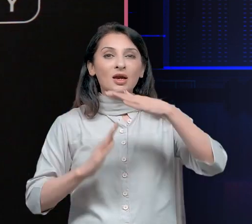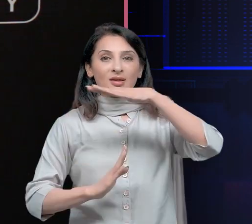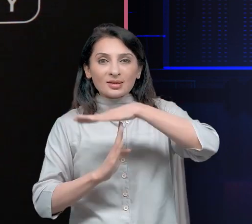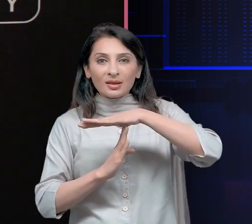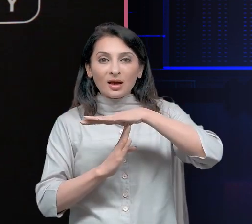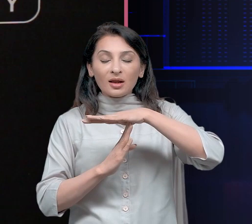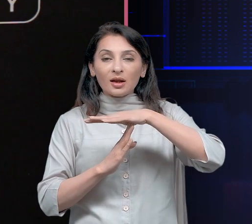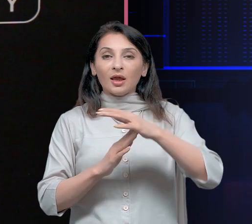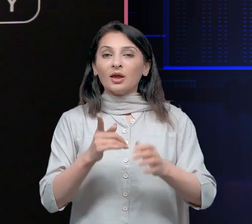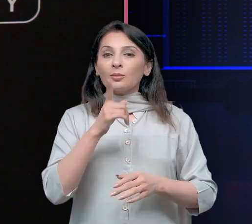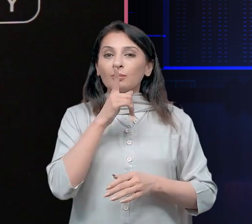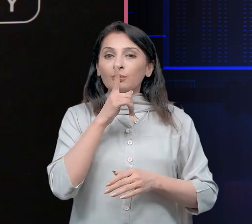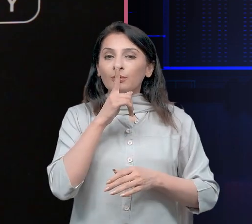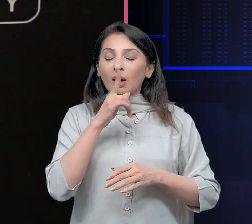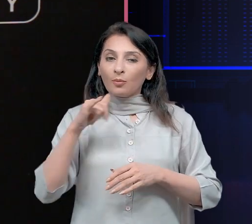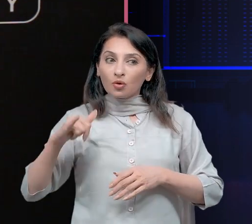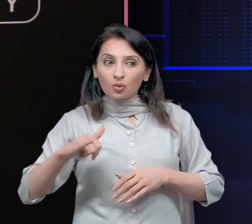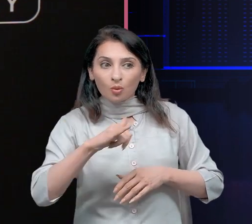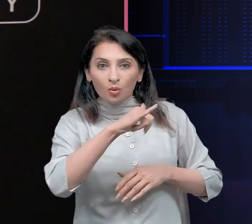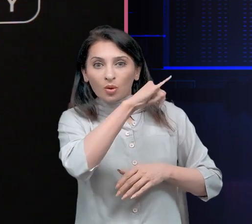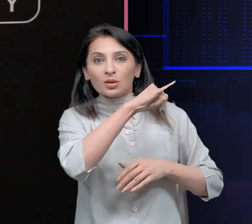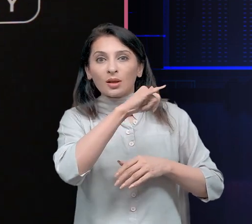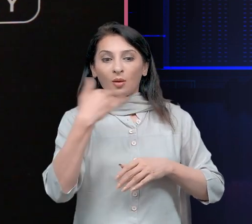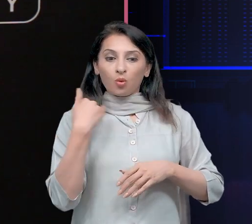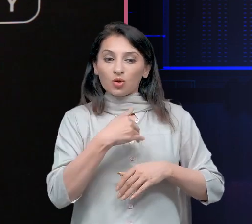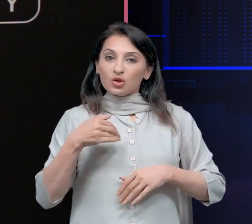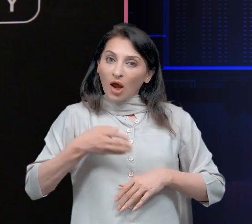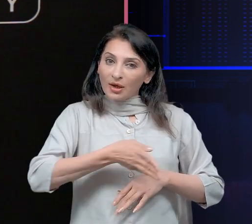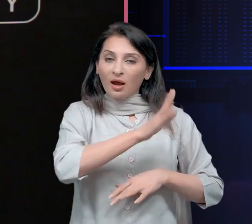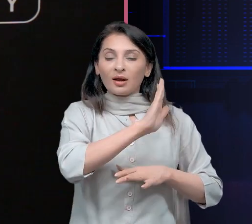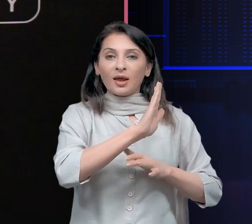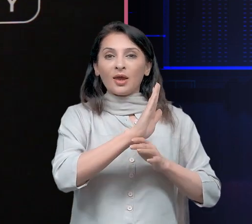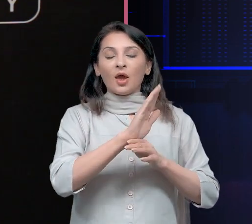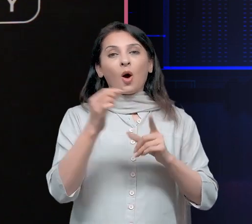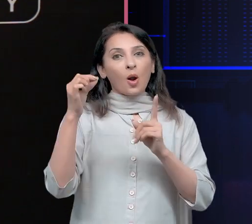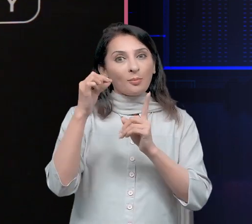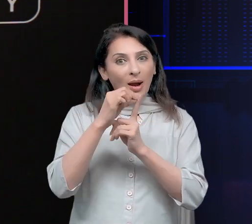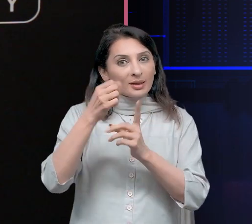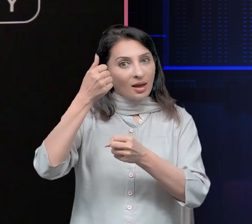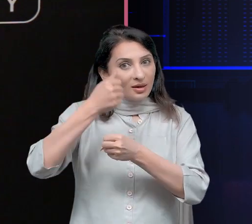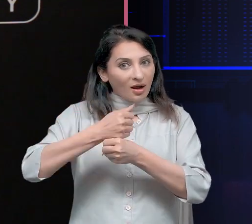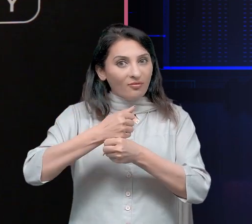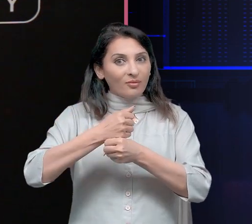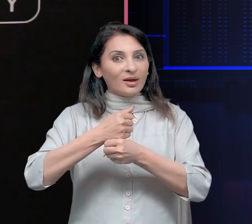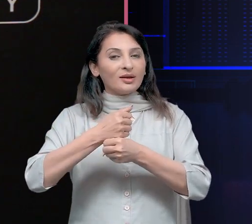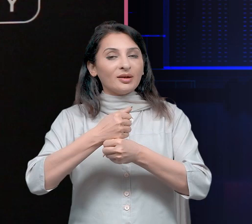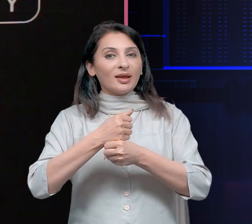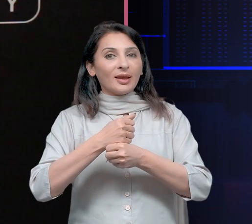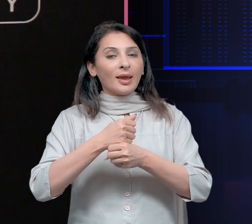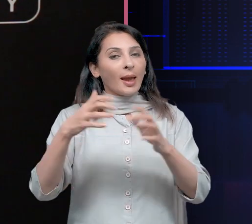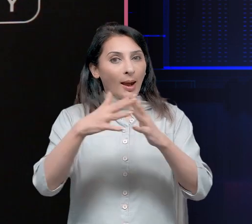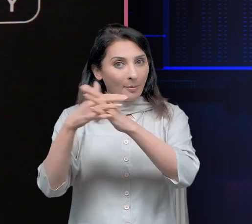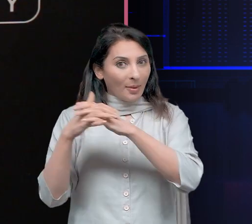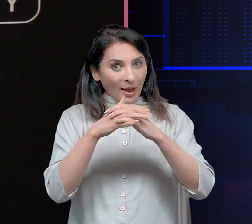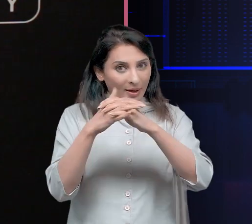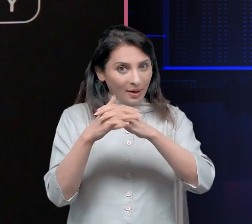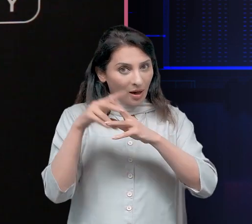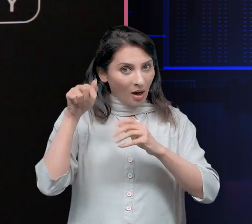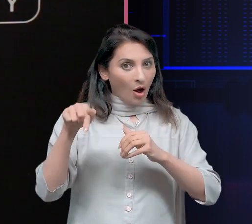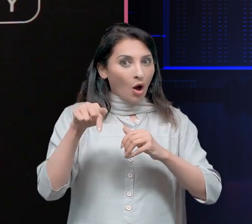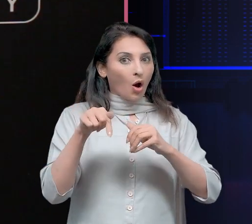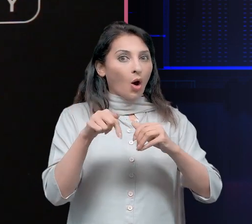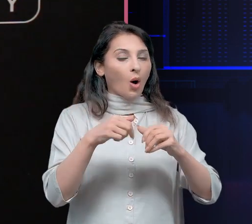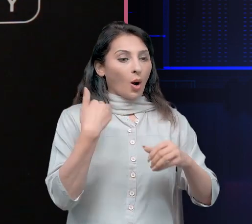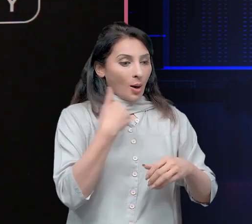पाकिस्तान हुकूमत ने हेल्प की थी अमेरिका और चाइना के बीच में जो टेंशन थी उसको ब्रेक करने। तो सीक्रेट फ़्लाइट में वो गए